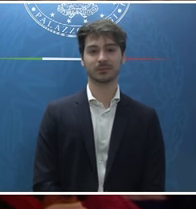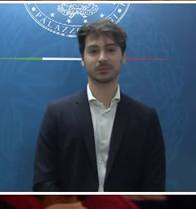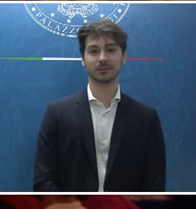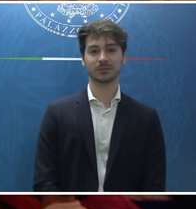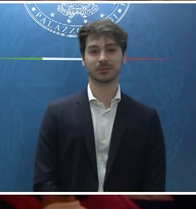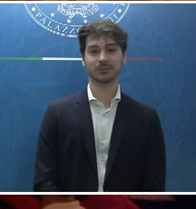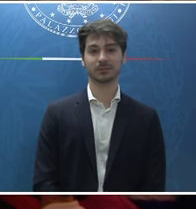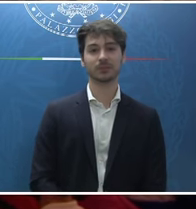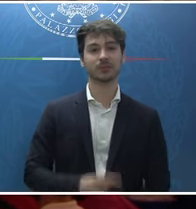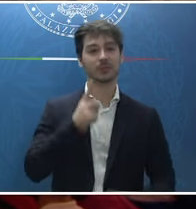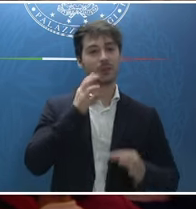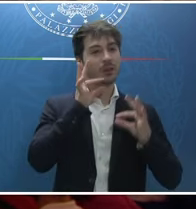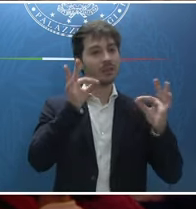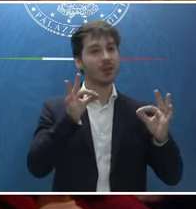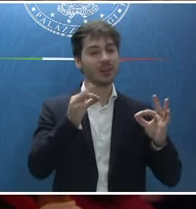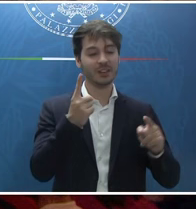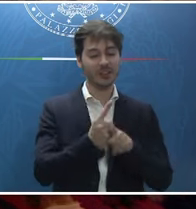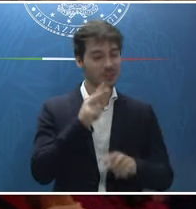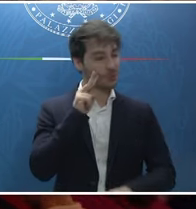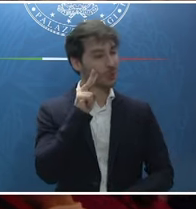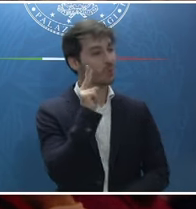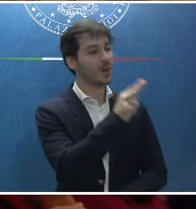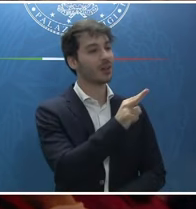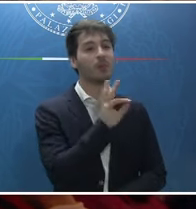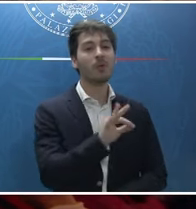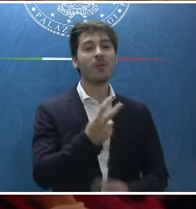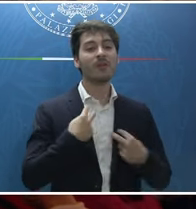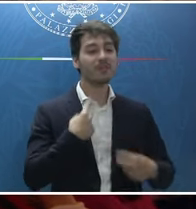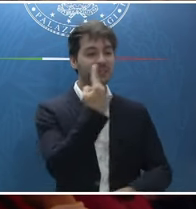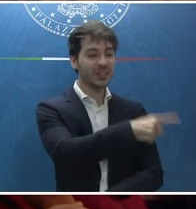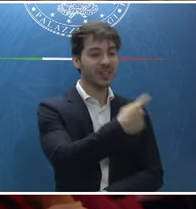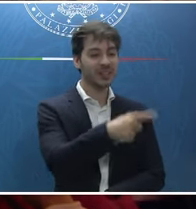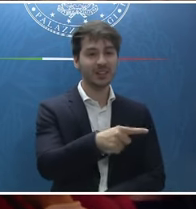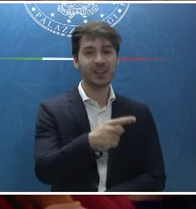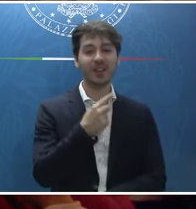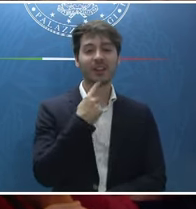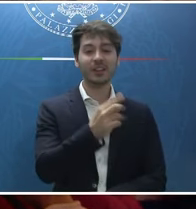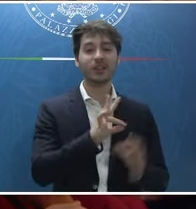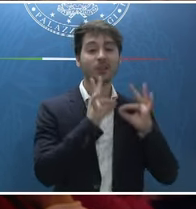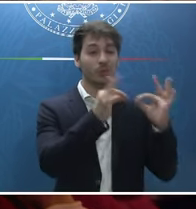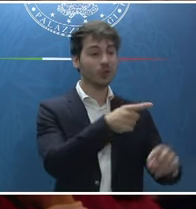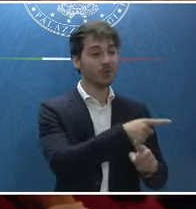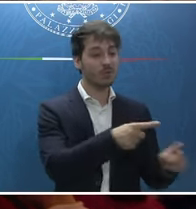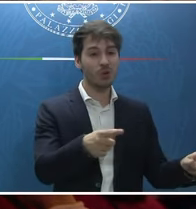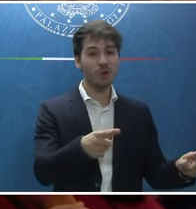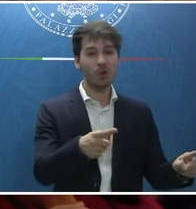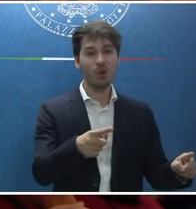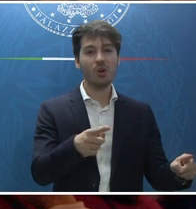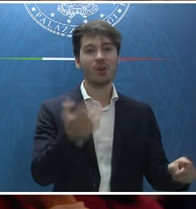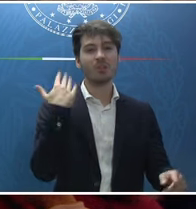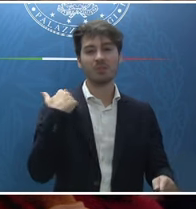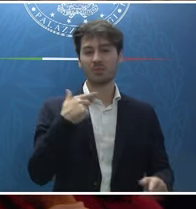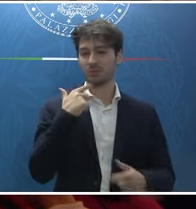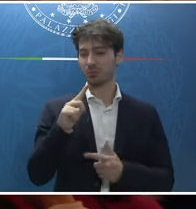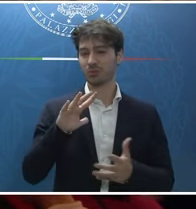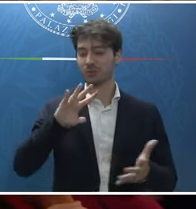Queste frasi le dovete guardare, perché sono la vostra vita, quello che avete detto voi, che siete quelli che avete rovesciato la clessidra